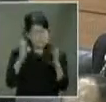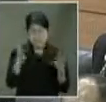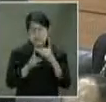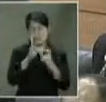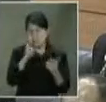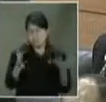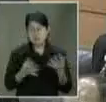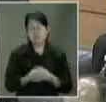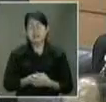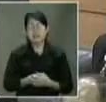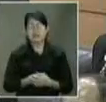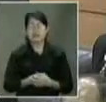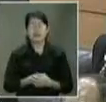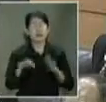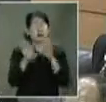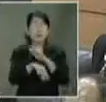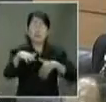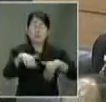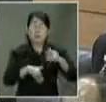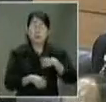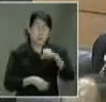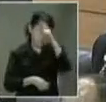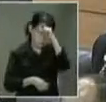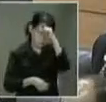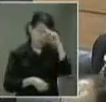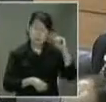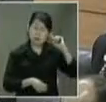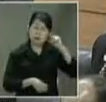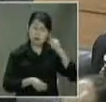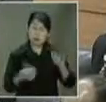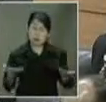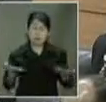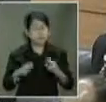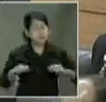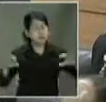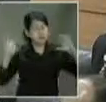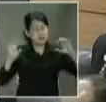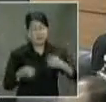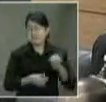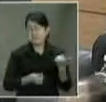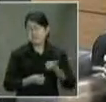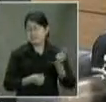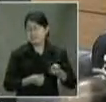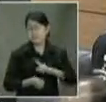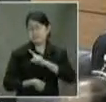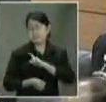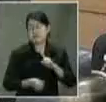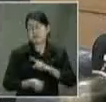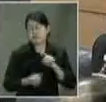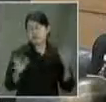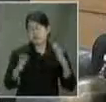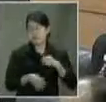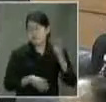าประชาชนรัฐบาลนี้หมดความน่าเชื่อถือนายกอ